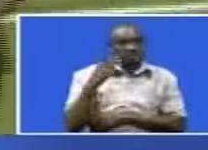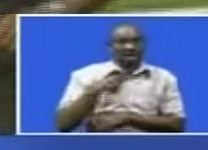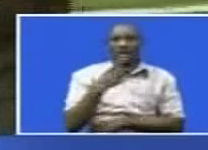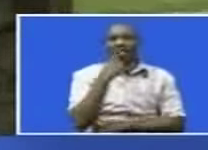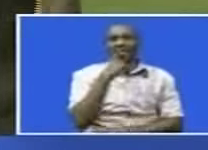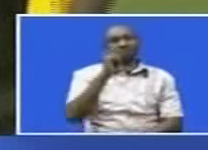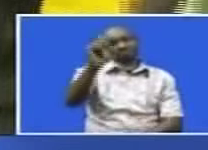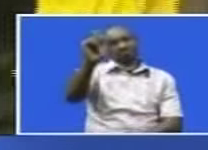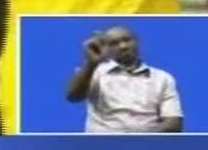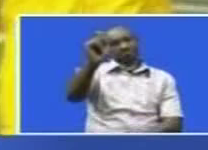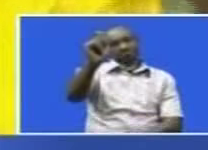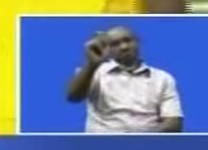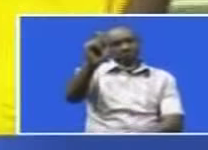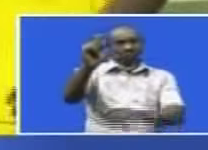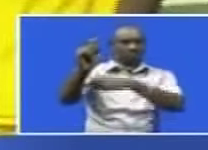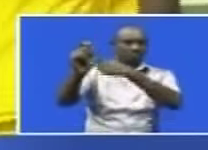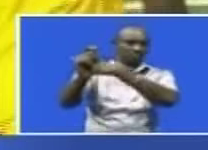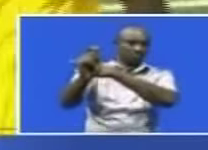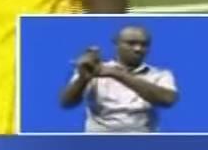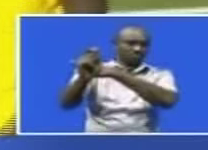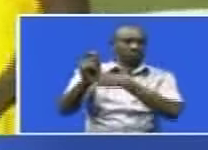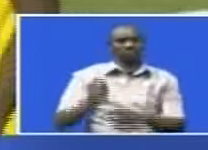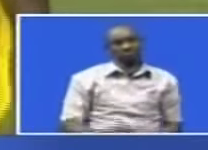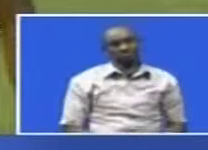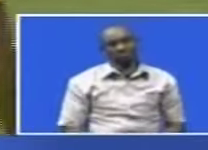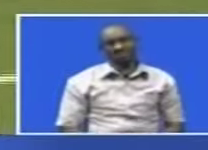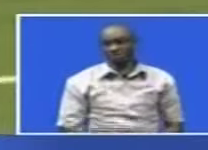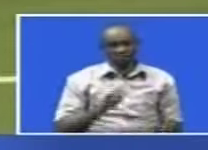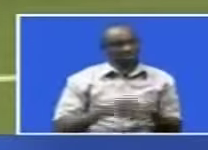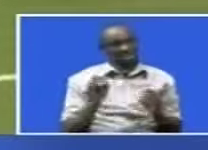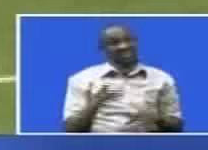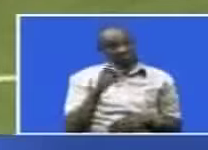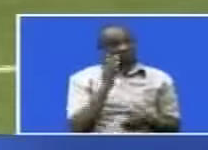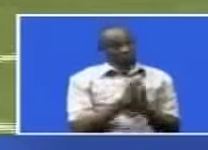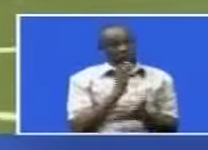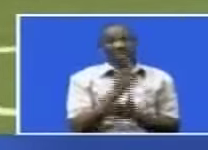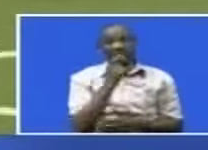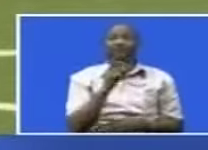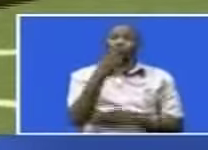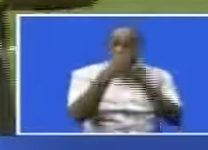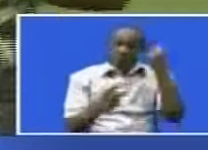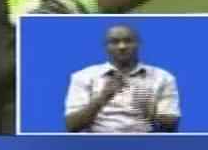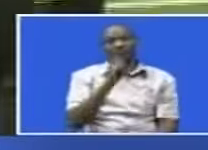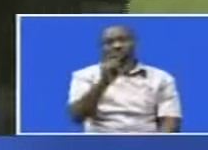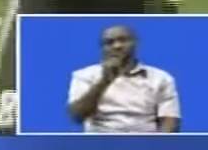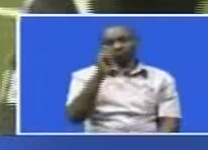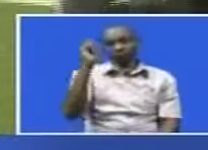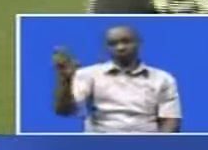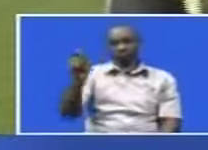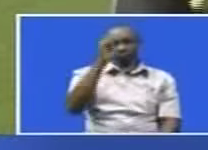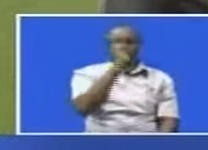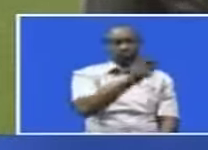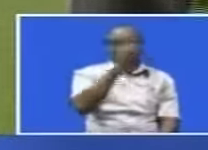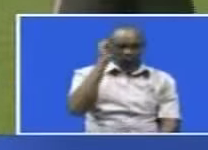nyekundu. Tofik has been sent on to the line there. Doesn't look good because it's a red card for both of them. Referee says off